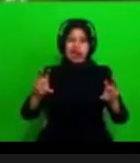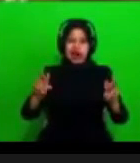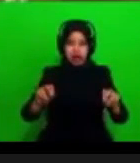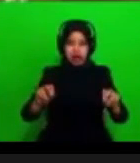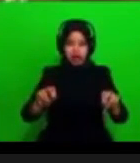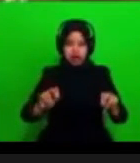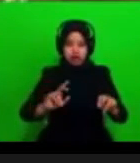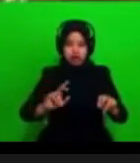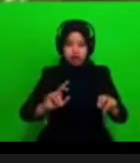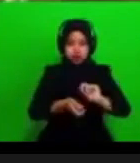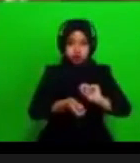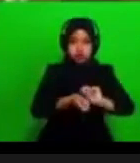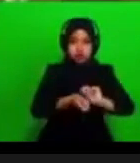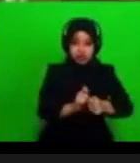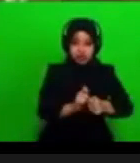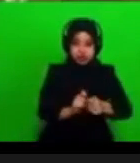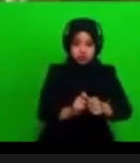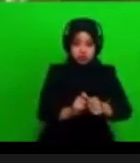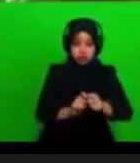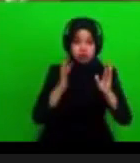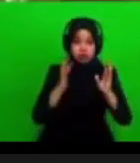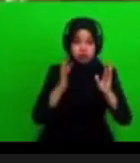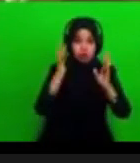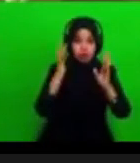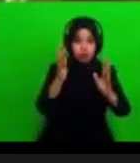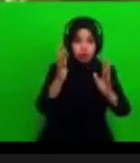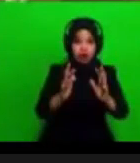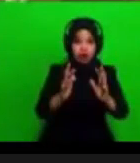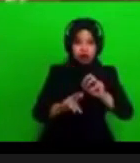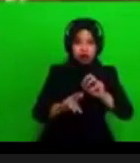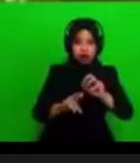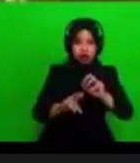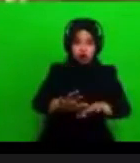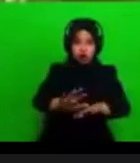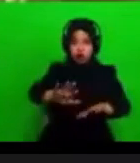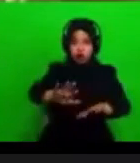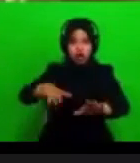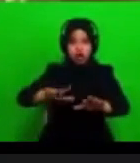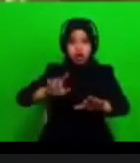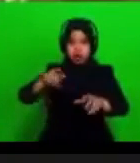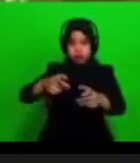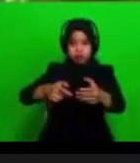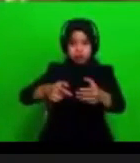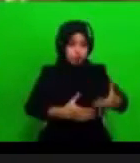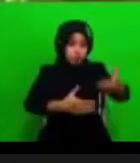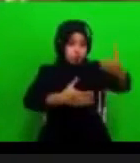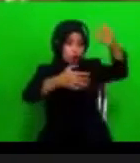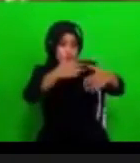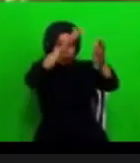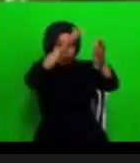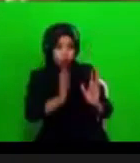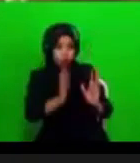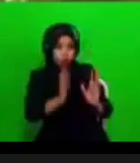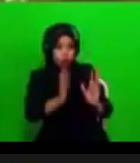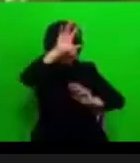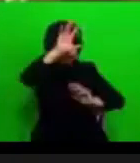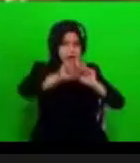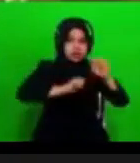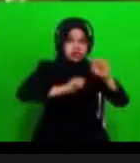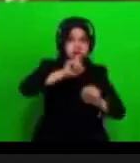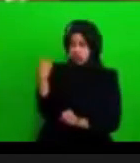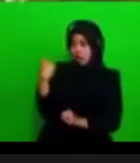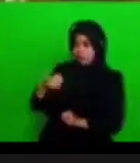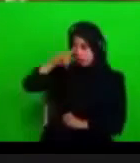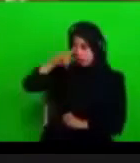Kalau ujiannya itu naik pohon, ayo sekarang ujiannya anak-anak panjat pohon itu. Yang tidak bisa manjat pohon